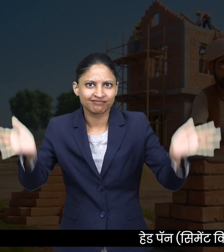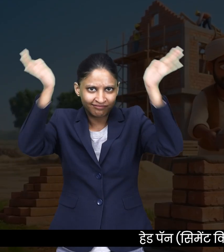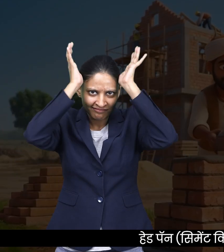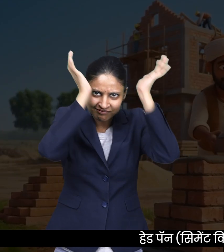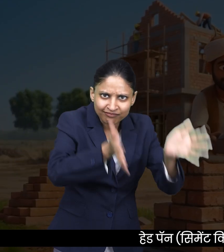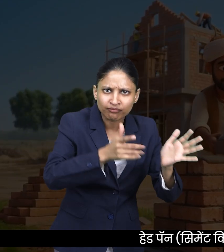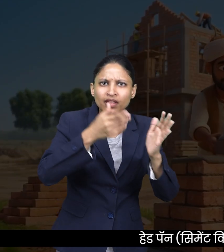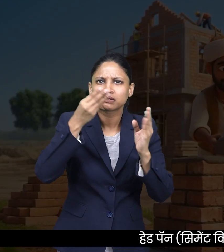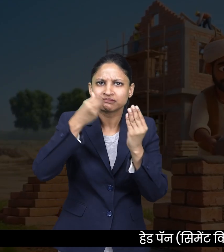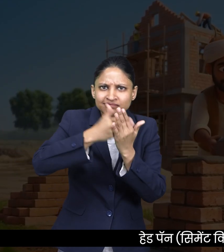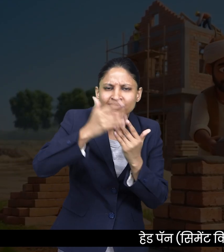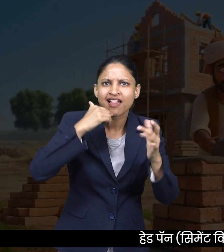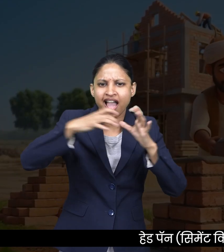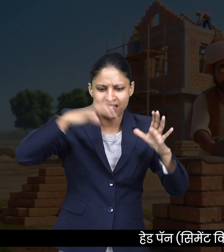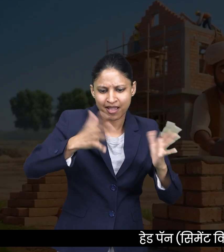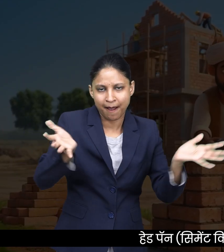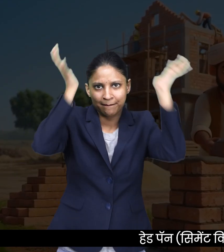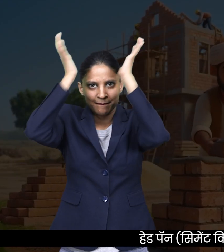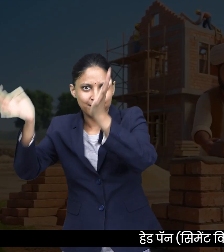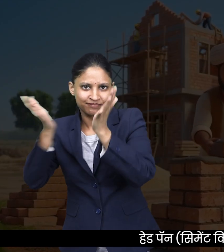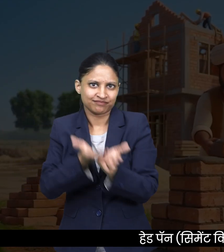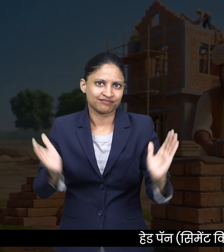हेड पॅन सिमेंट किंवा विटा वाहून नेण्यासाठी.